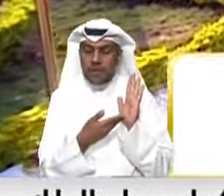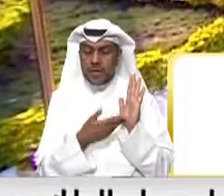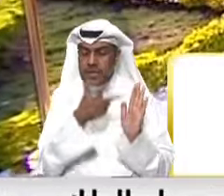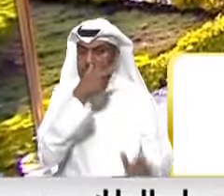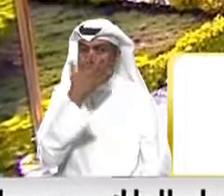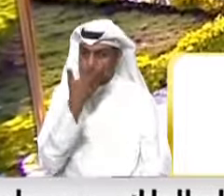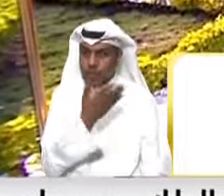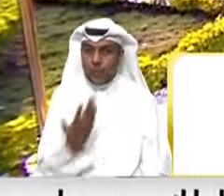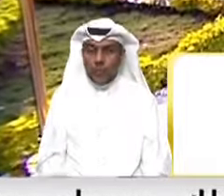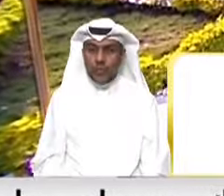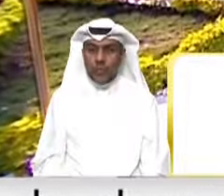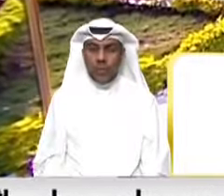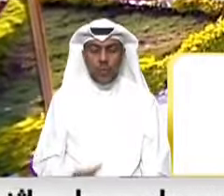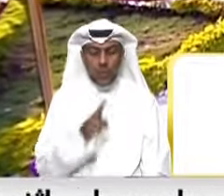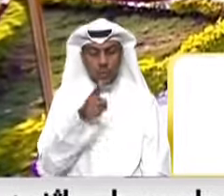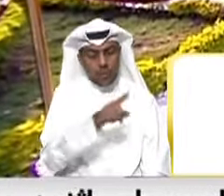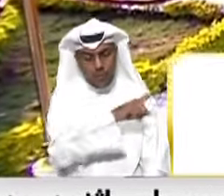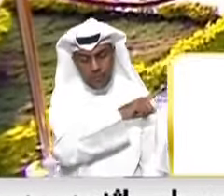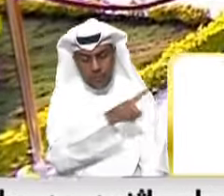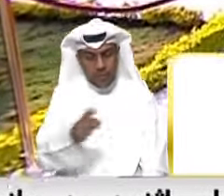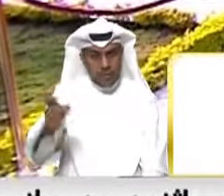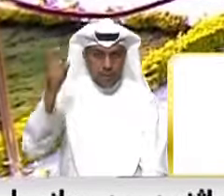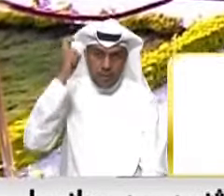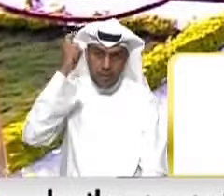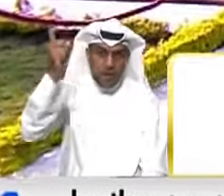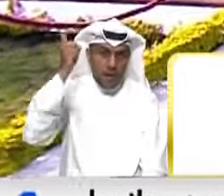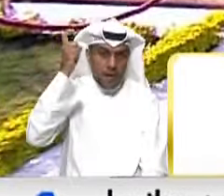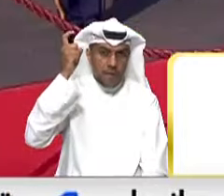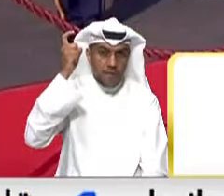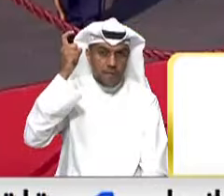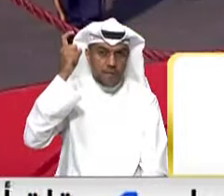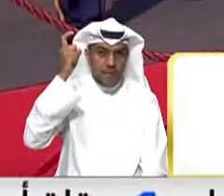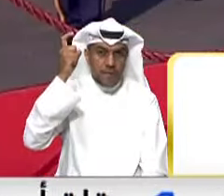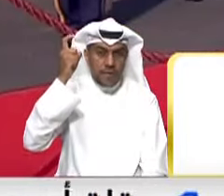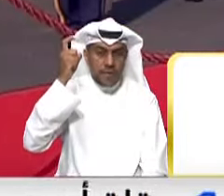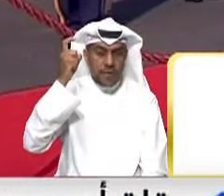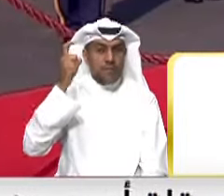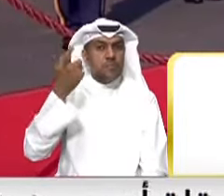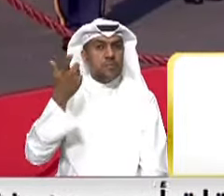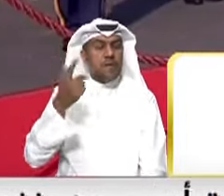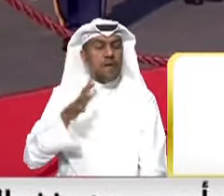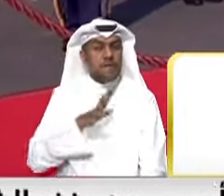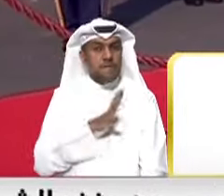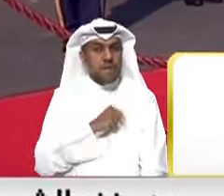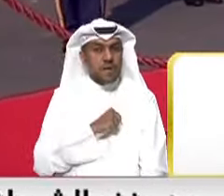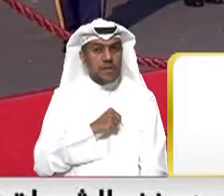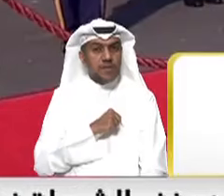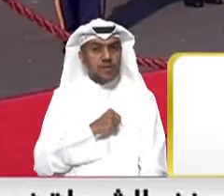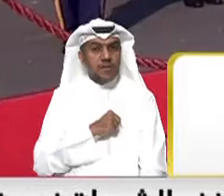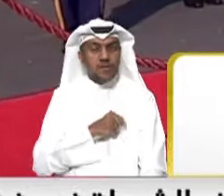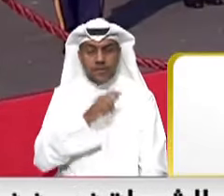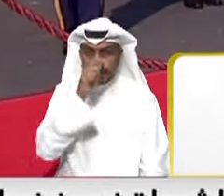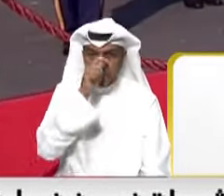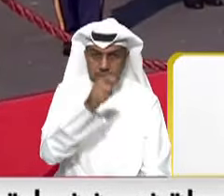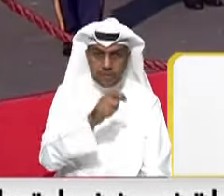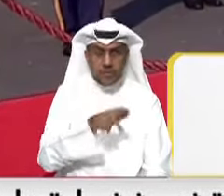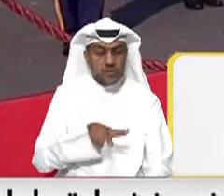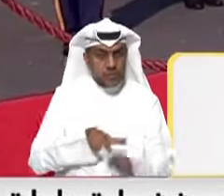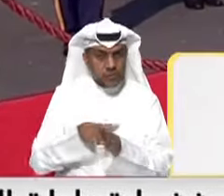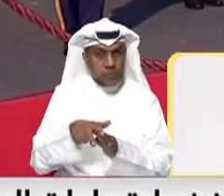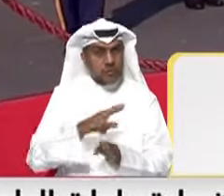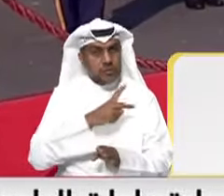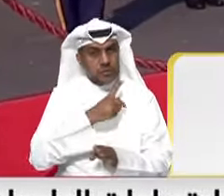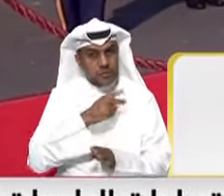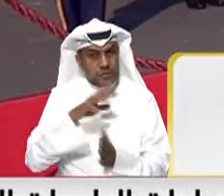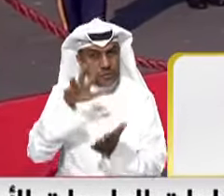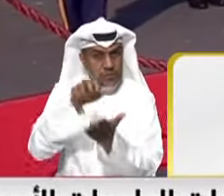عن رفضهما القاطع وإدانتهما لكل محاولات تصفية القضية الفلسطينية والانتهاكات